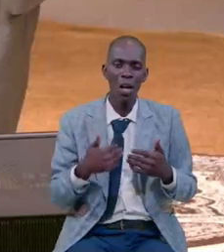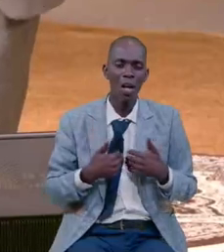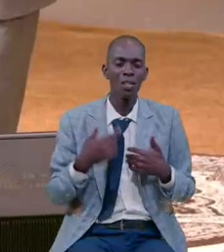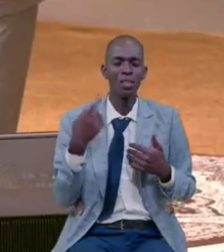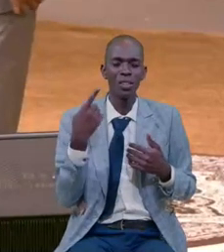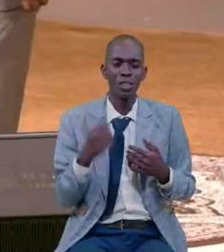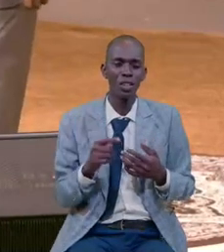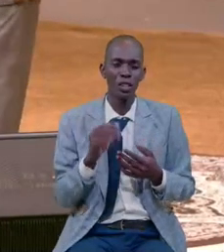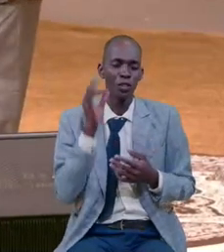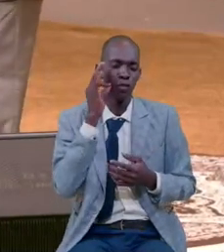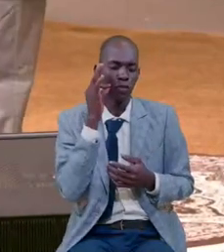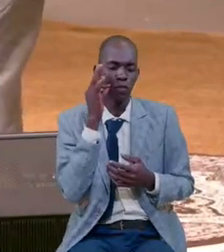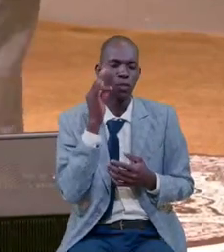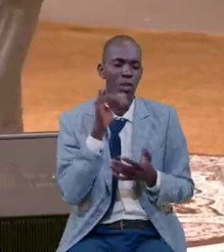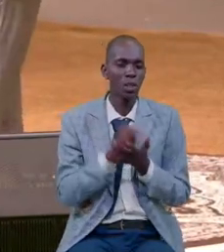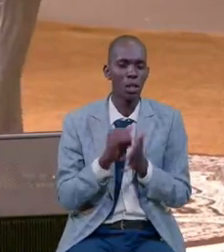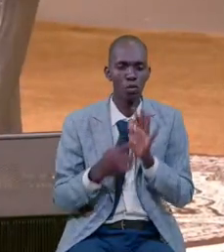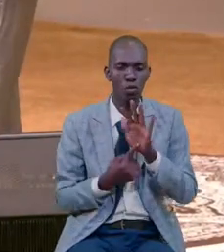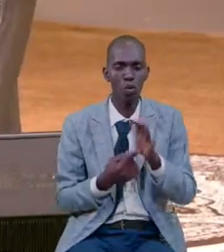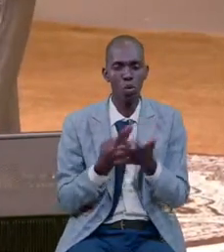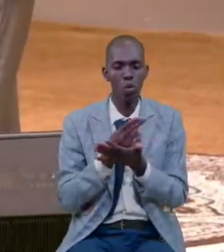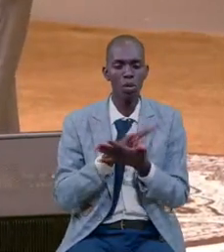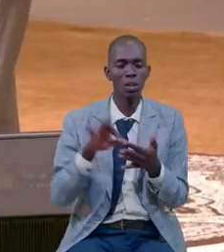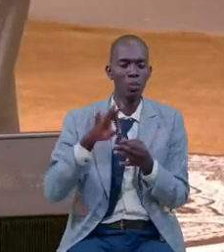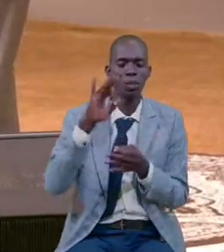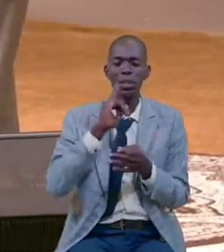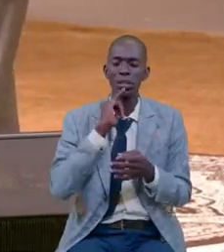le Saint-Esprit est présent dans leur vie.